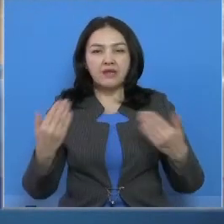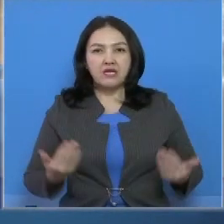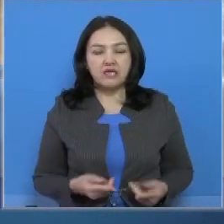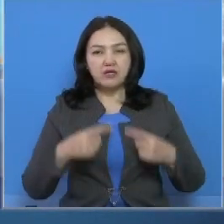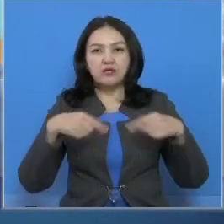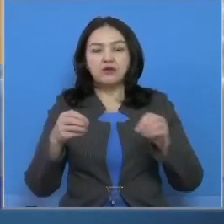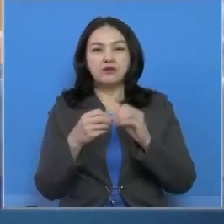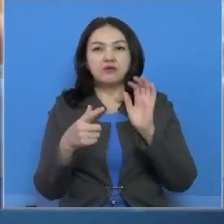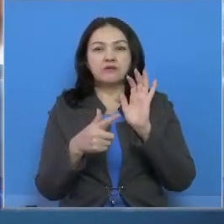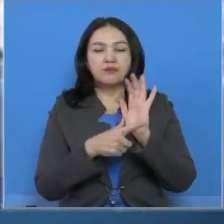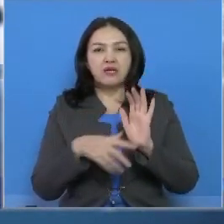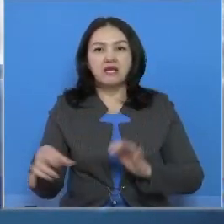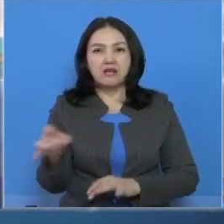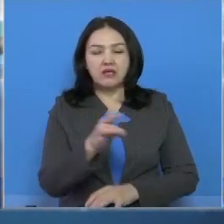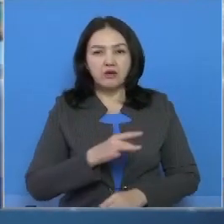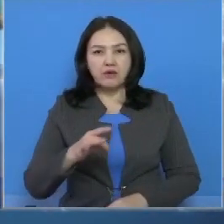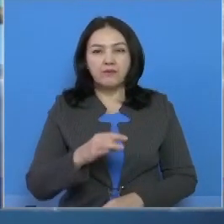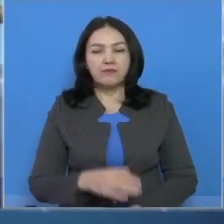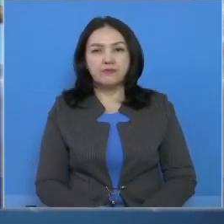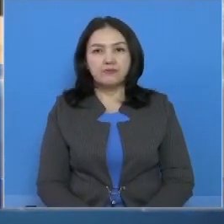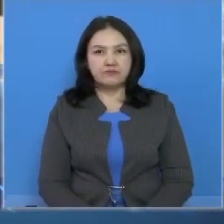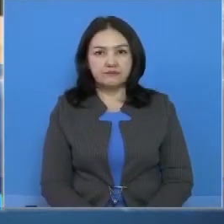жители других 17 регионов страны